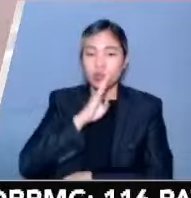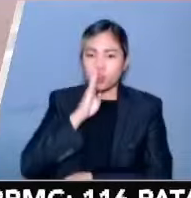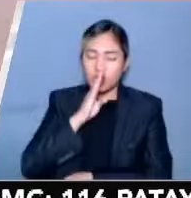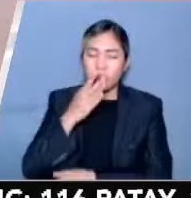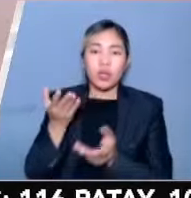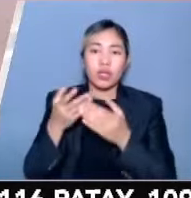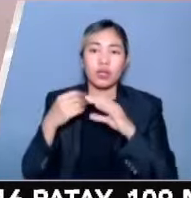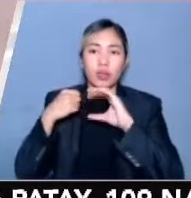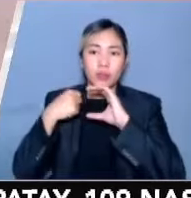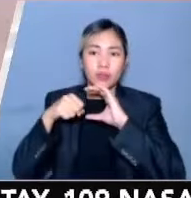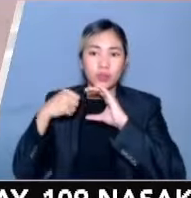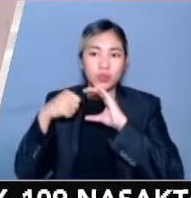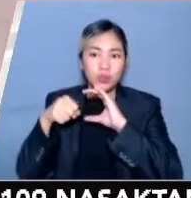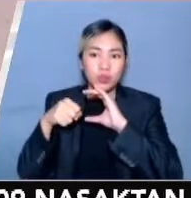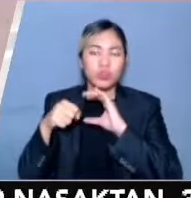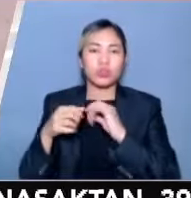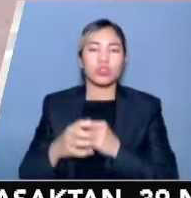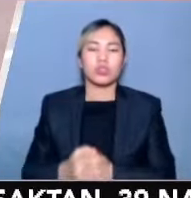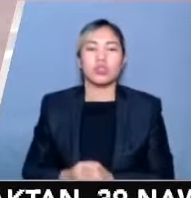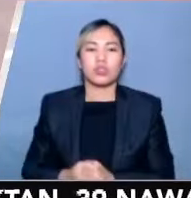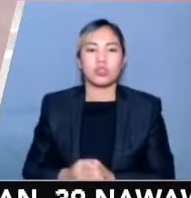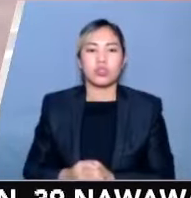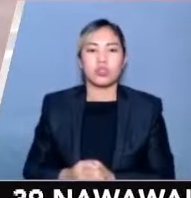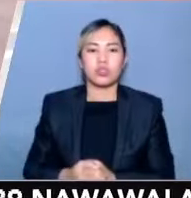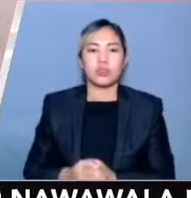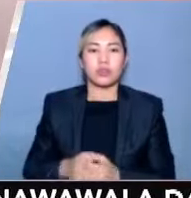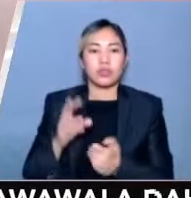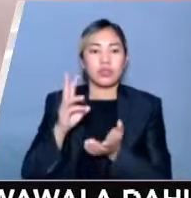na mga towns, ano? Pero